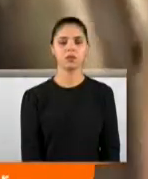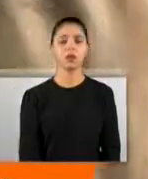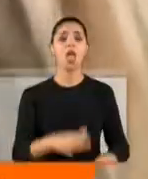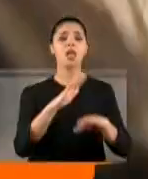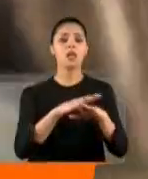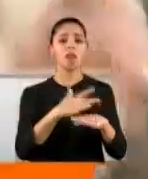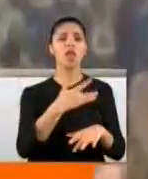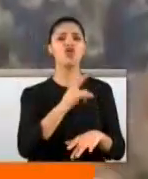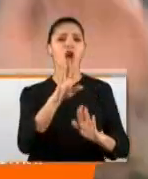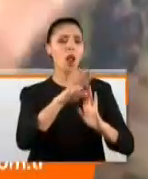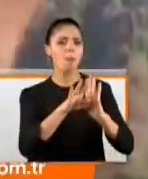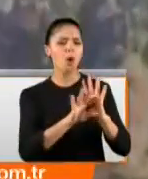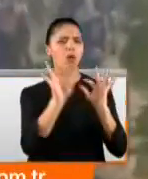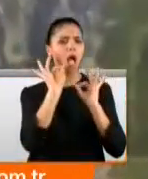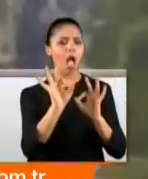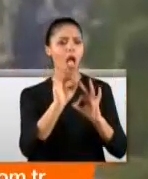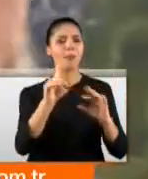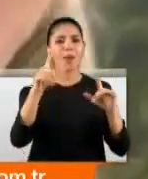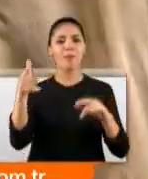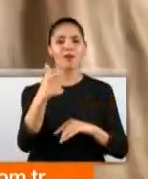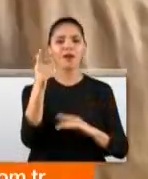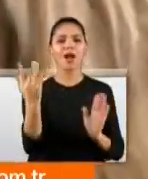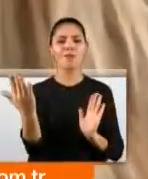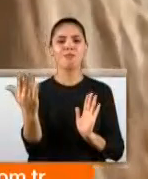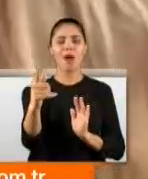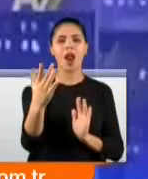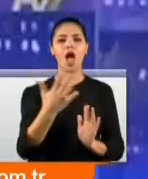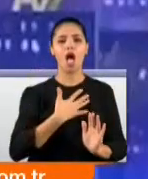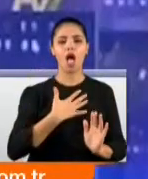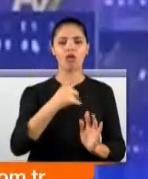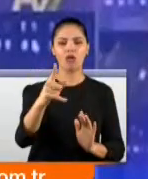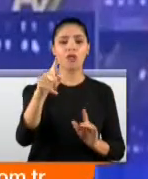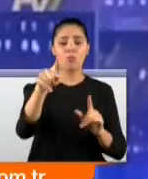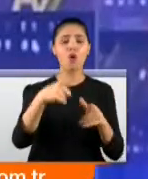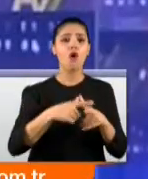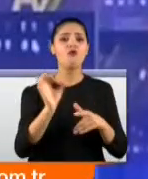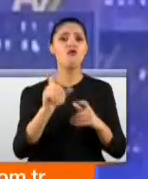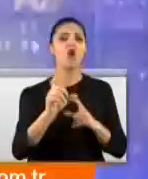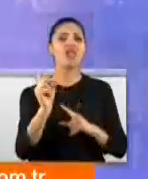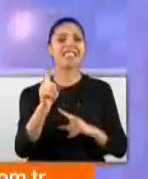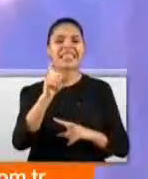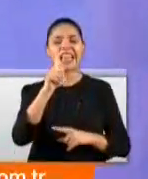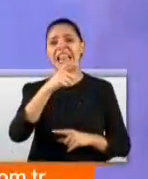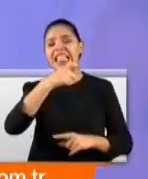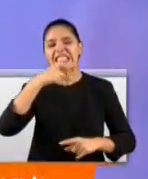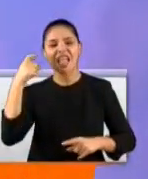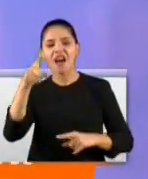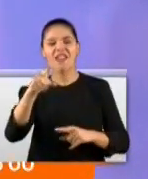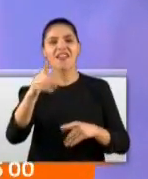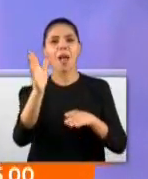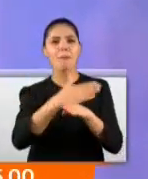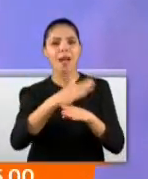Yaptığı canlı yayınlarda sık sık kameraların önüne çıkarıyordu bu fosilleri. Hiçbir fosil evrim teorisini destekler tarzı